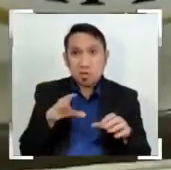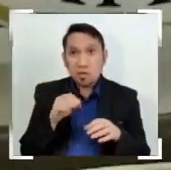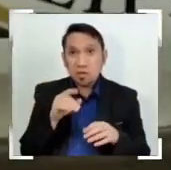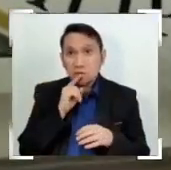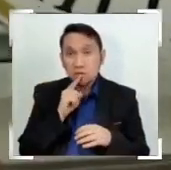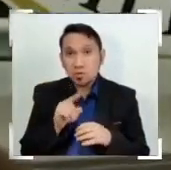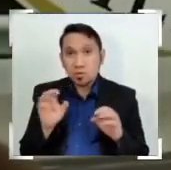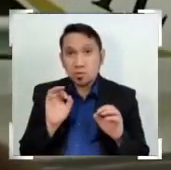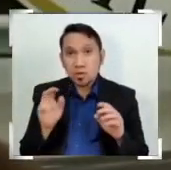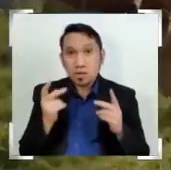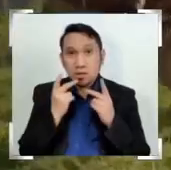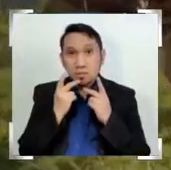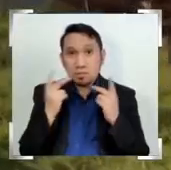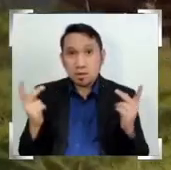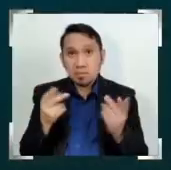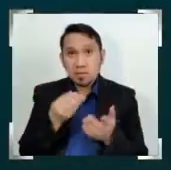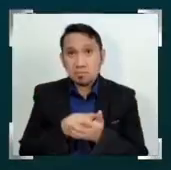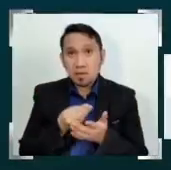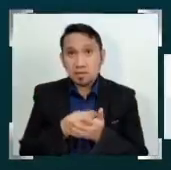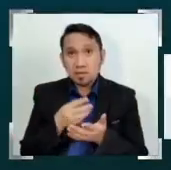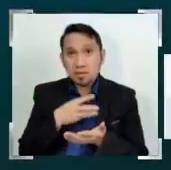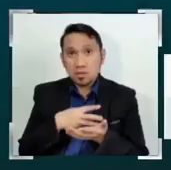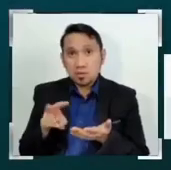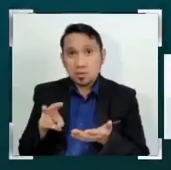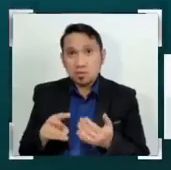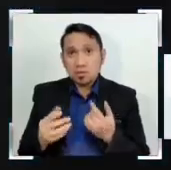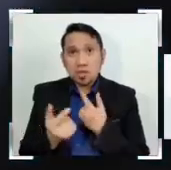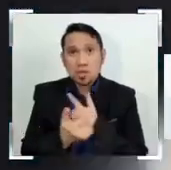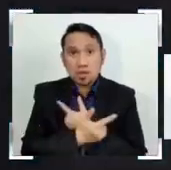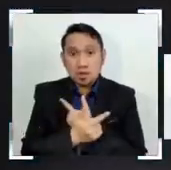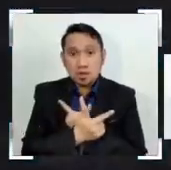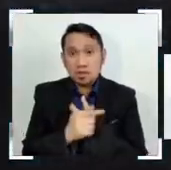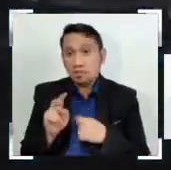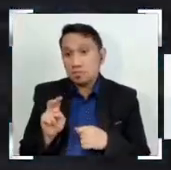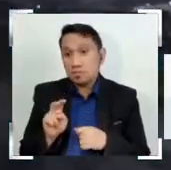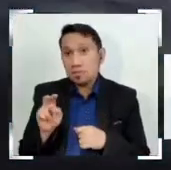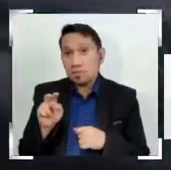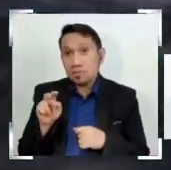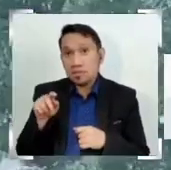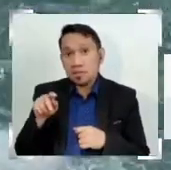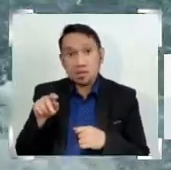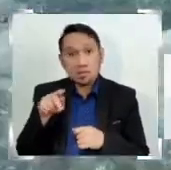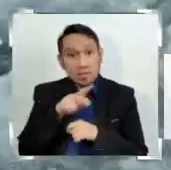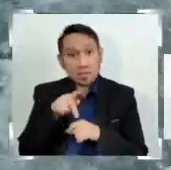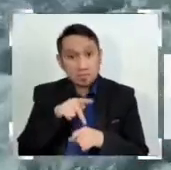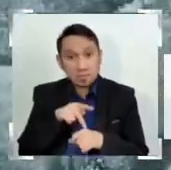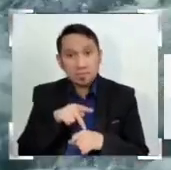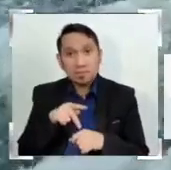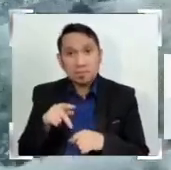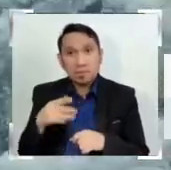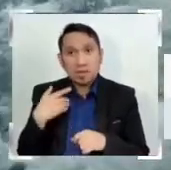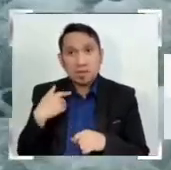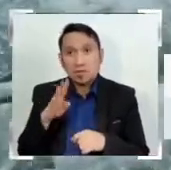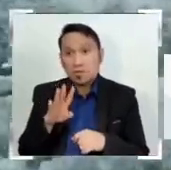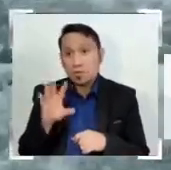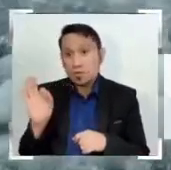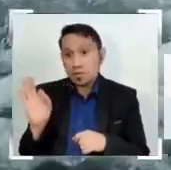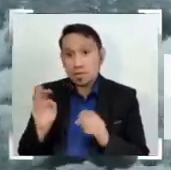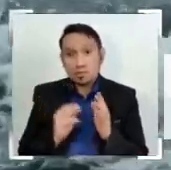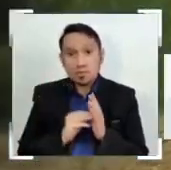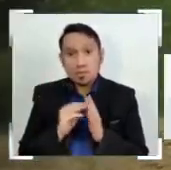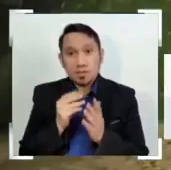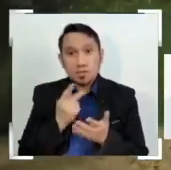fund na masasayang. Ang Love the Philippines Tourism Campaign ay nagkakahalaga ng 49 million pesos pero sabi ng